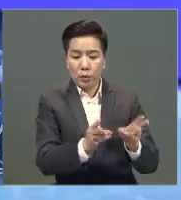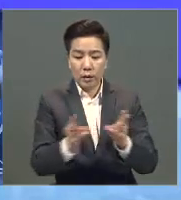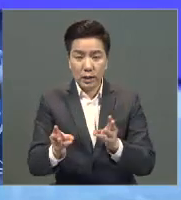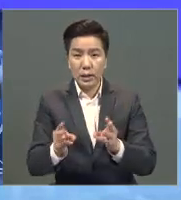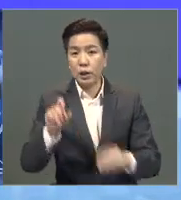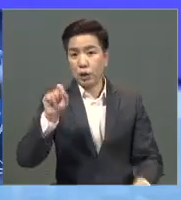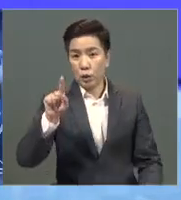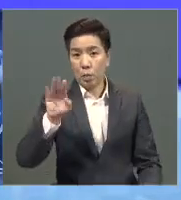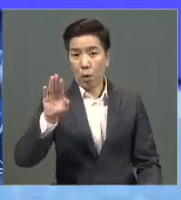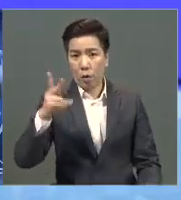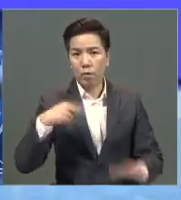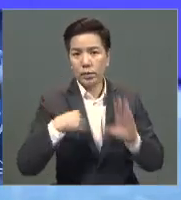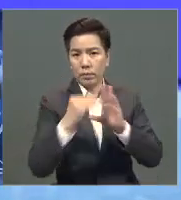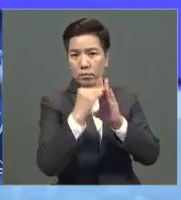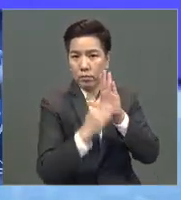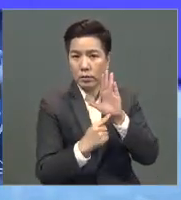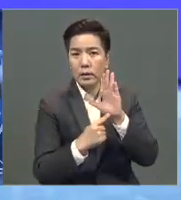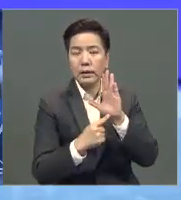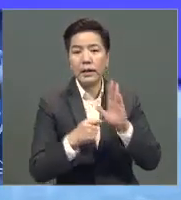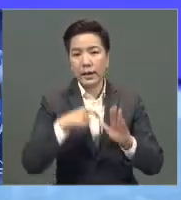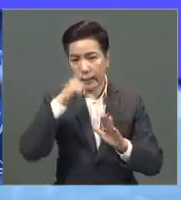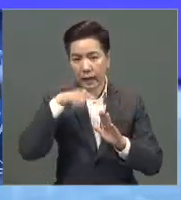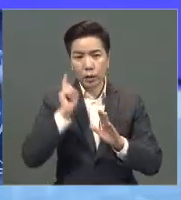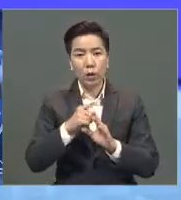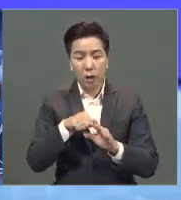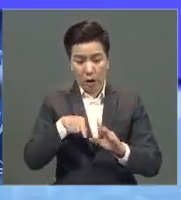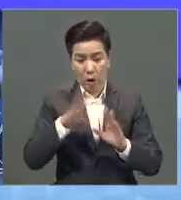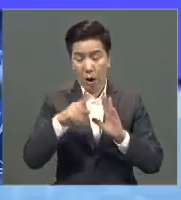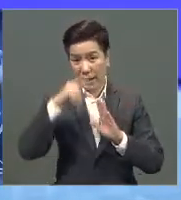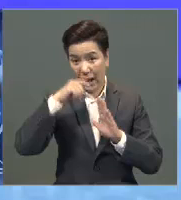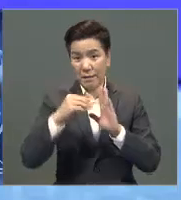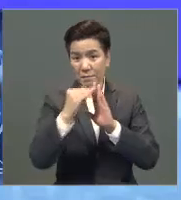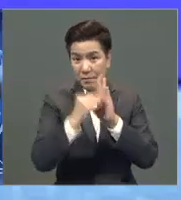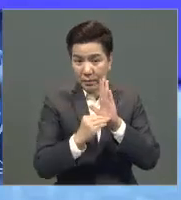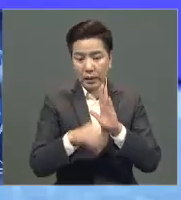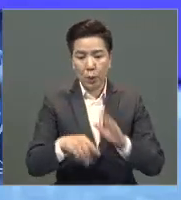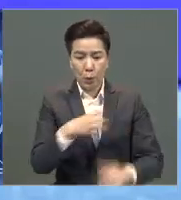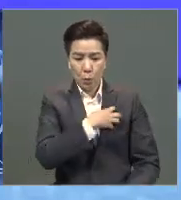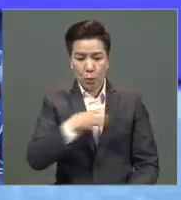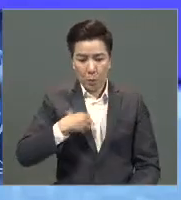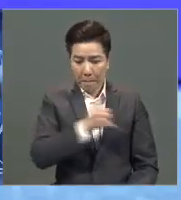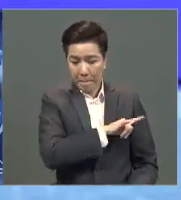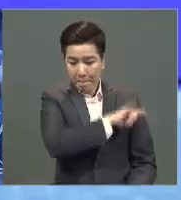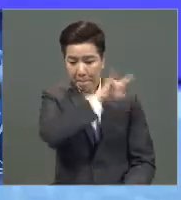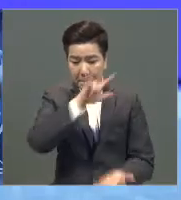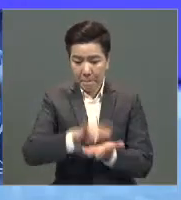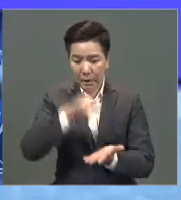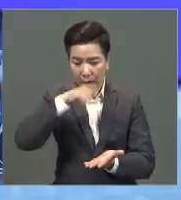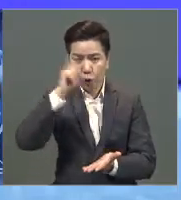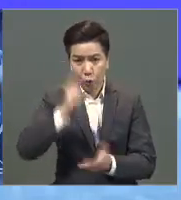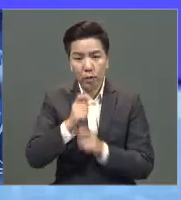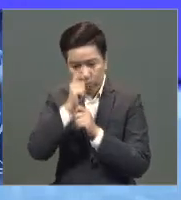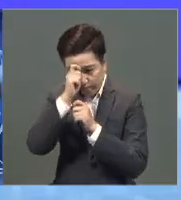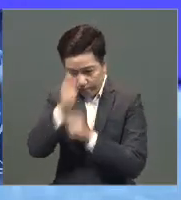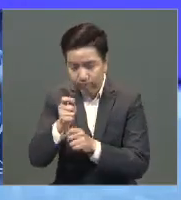ที่สบคได้ออกมานะครับอันนี้ค่อนข้างชัดเจนนะครับดังนั้นการที่เราจะดำเนินอย่าง